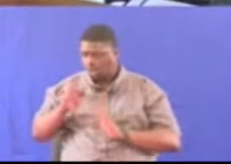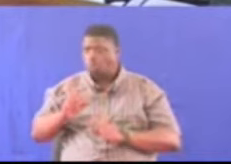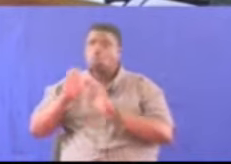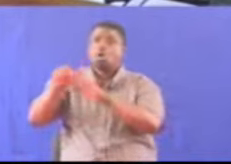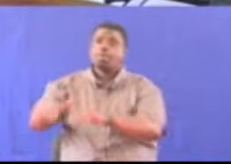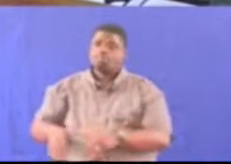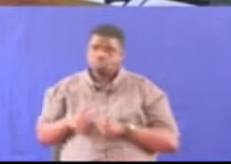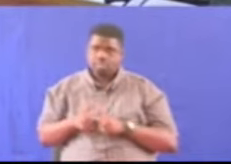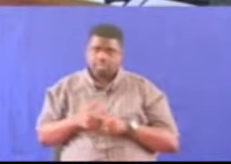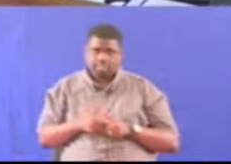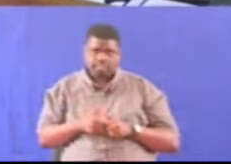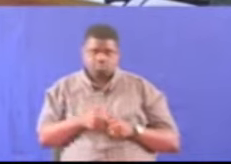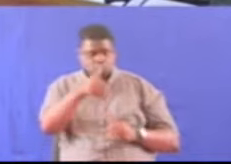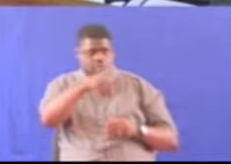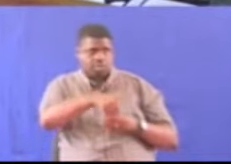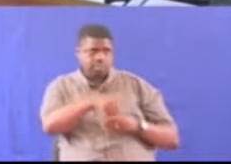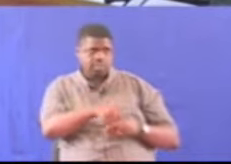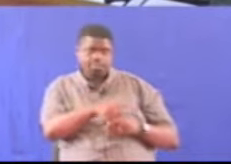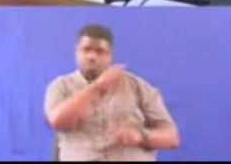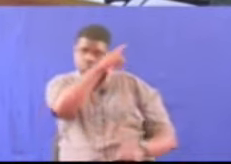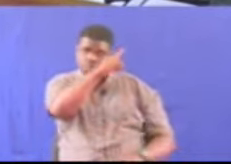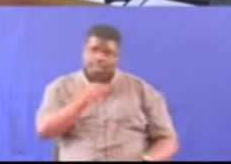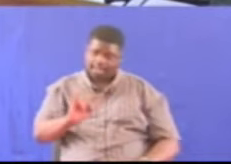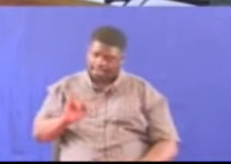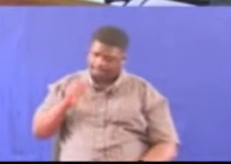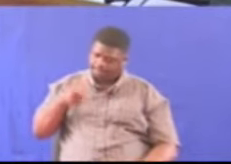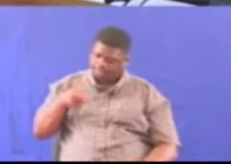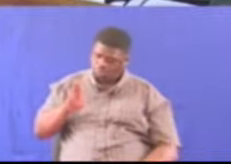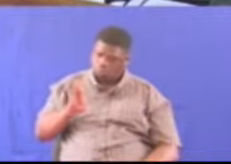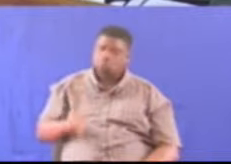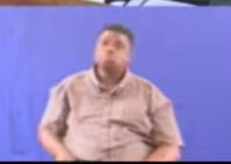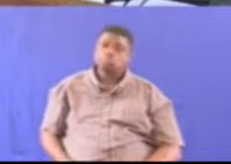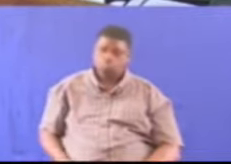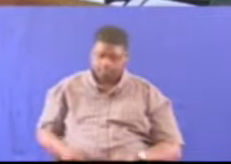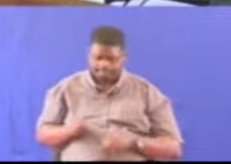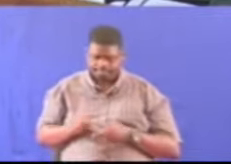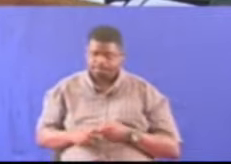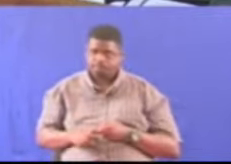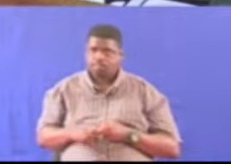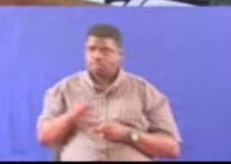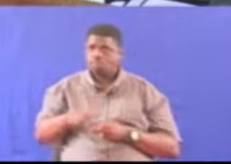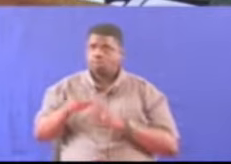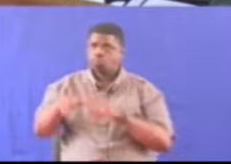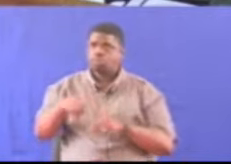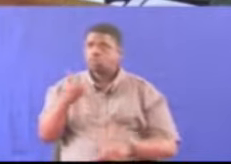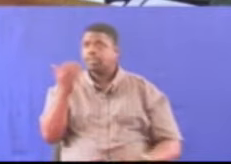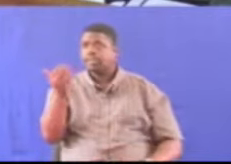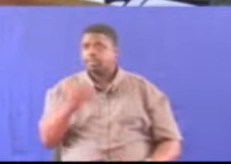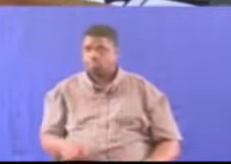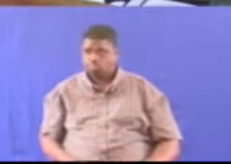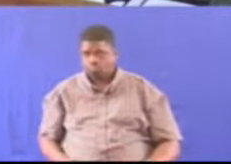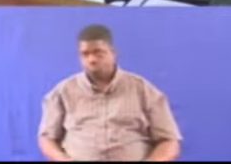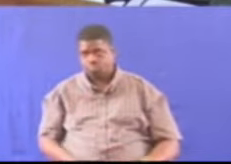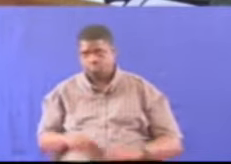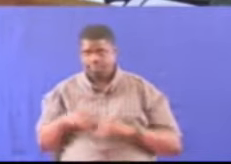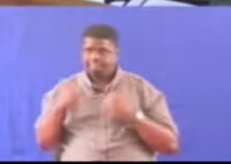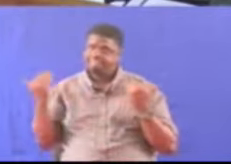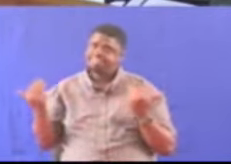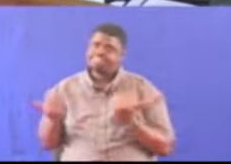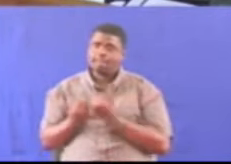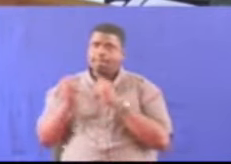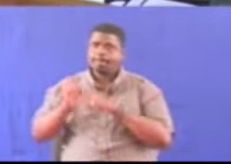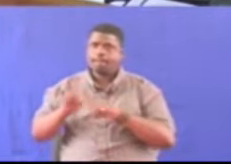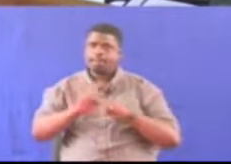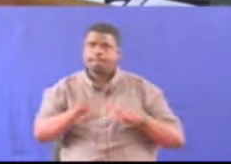Umoja wa Mabunge Duniani IPU, waheshimiwa wabunge watano wa vyama mbalimbali